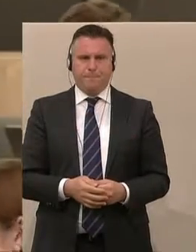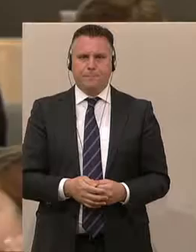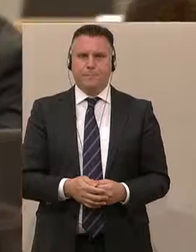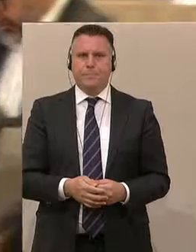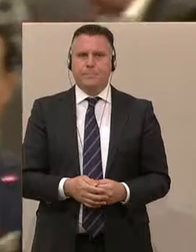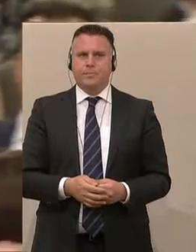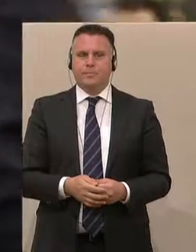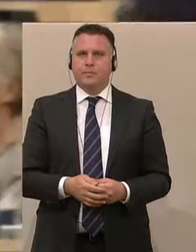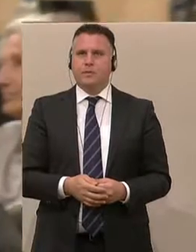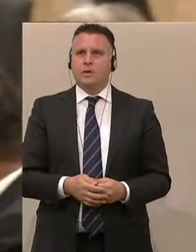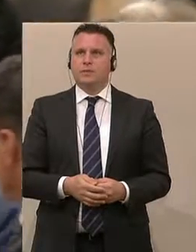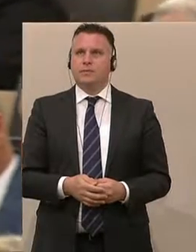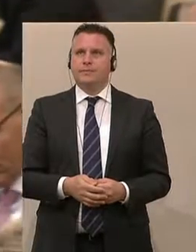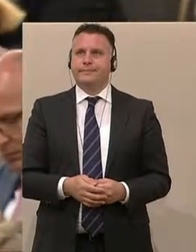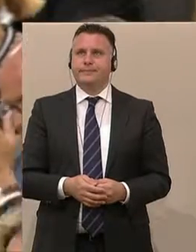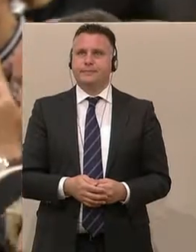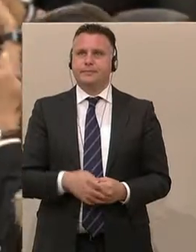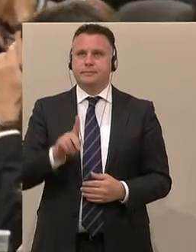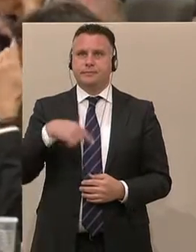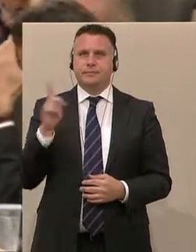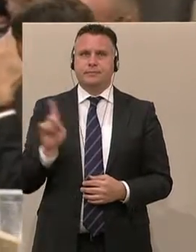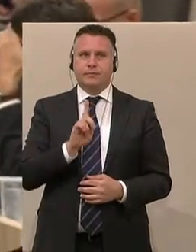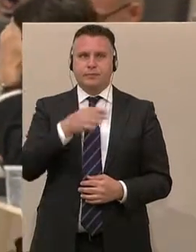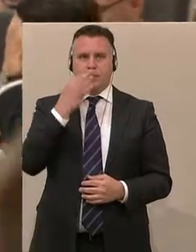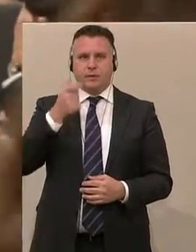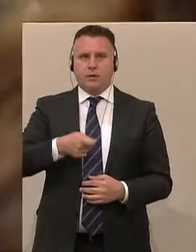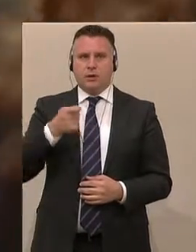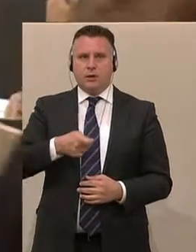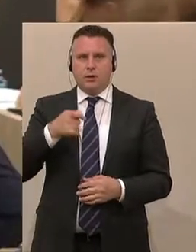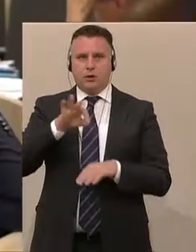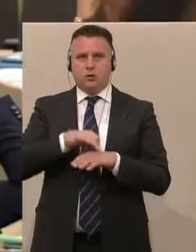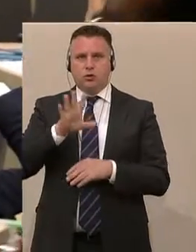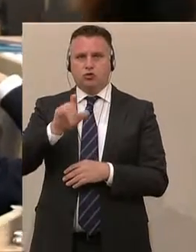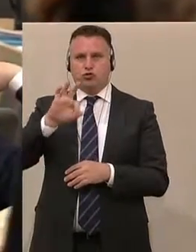der freiheitliche Anwalt Czank aus Wien das neue Vergabegesetz für einen großen Wurf.